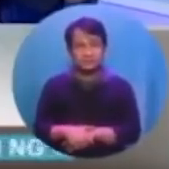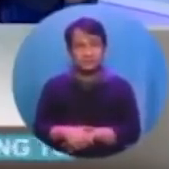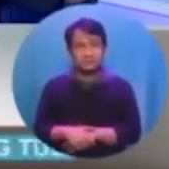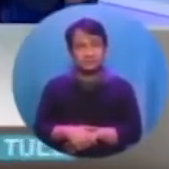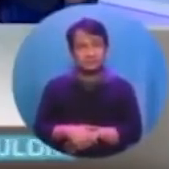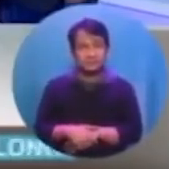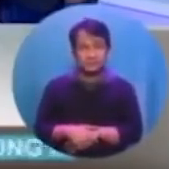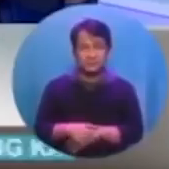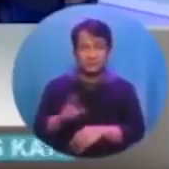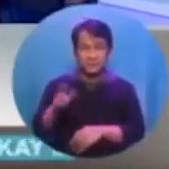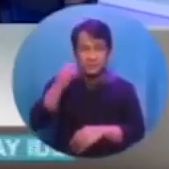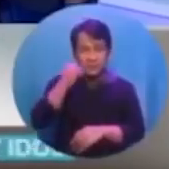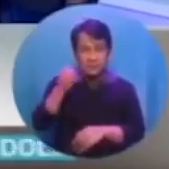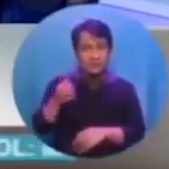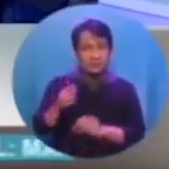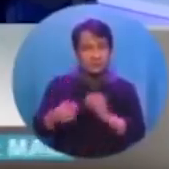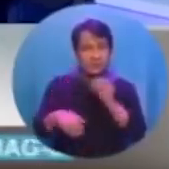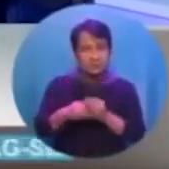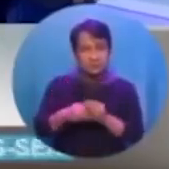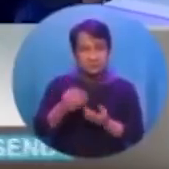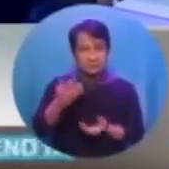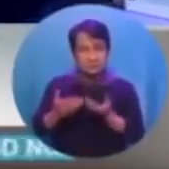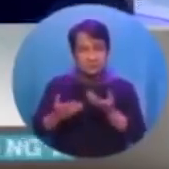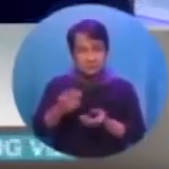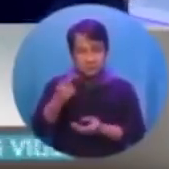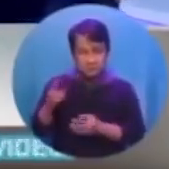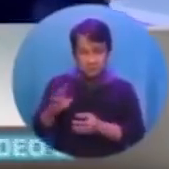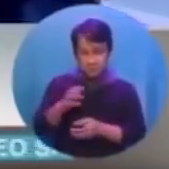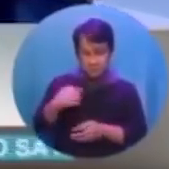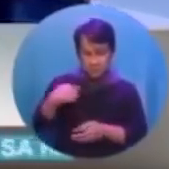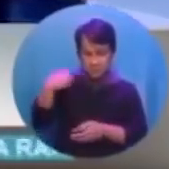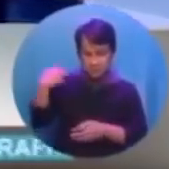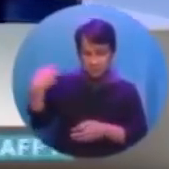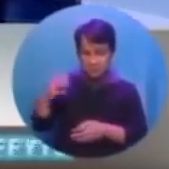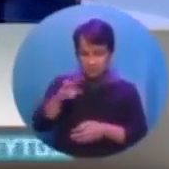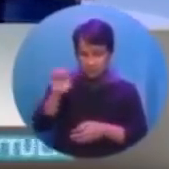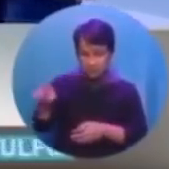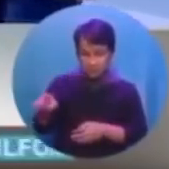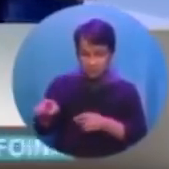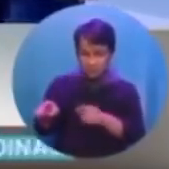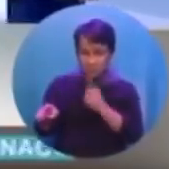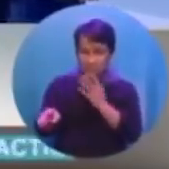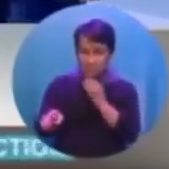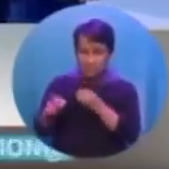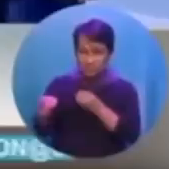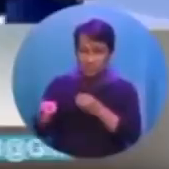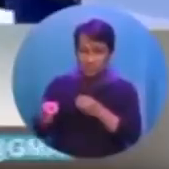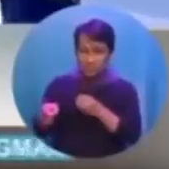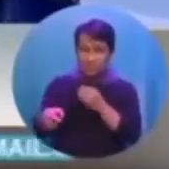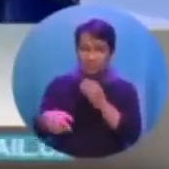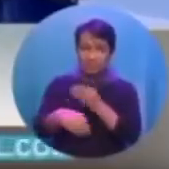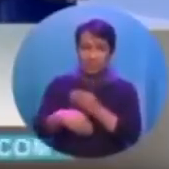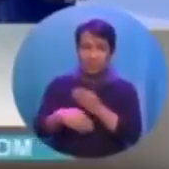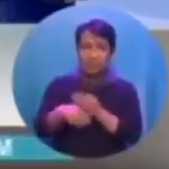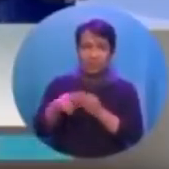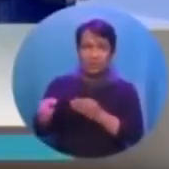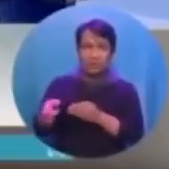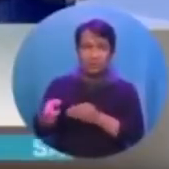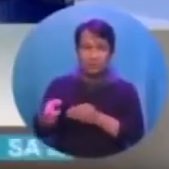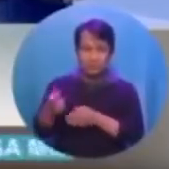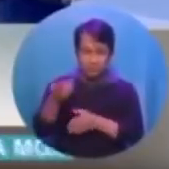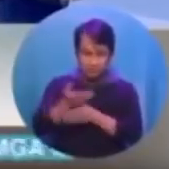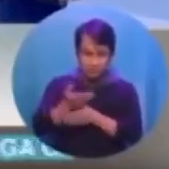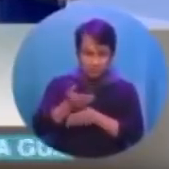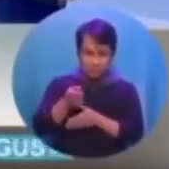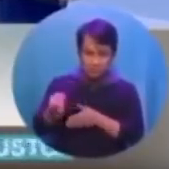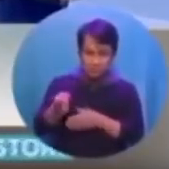may tumatawag. Hindi niyo po tinanong sa kanya dahil bilang isang amo, oy, Harjan, sino ba yung tumatawag and na